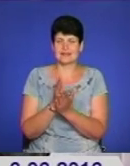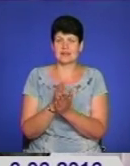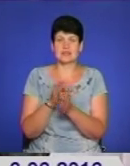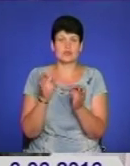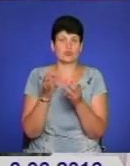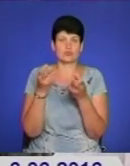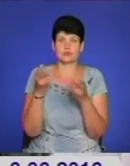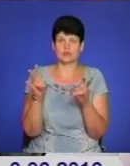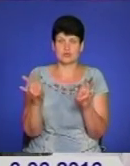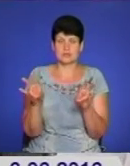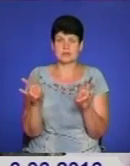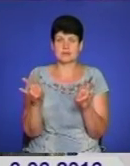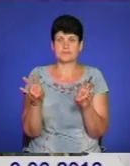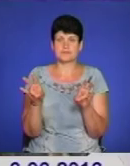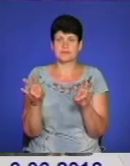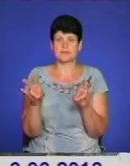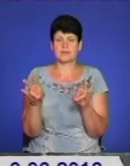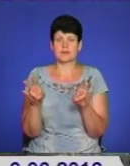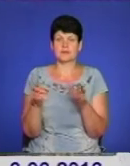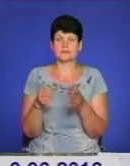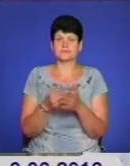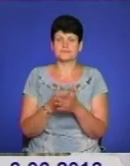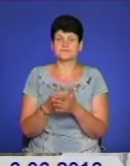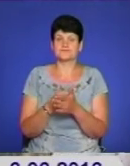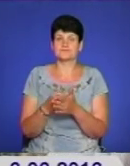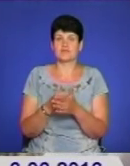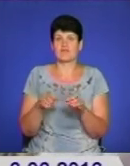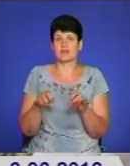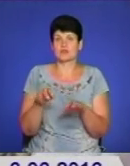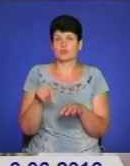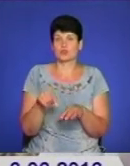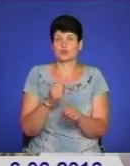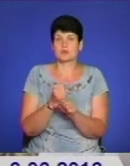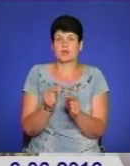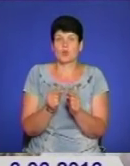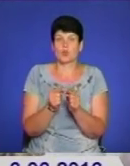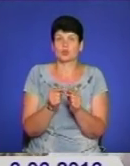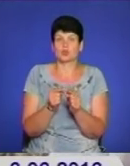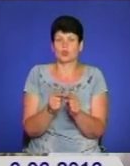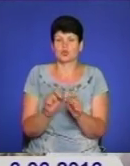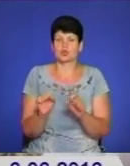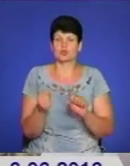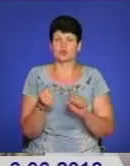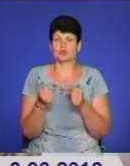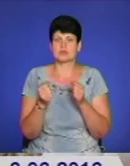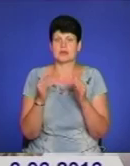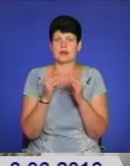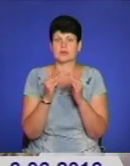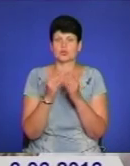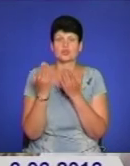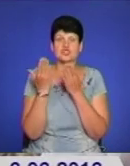не потрібні, ні владі, нічому. Б'юся і нікому. Вирішив тут зробити такий куточок друзів Герети, хату,